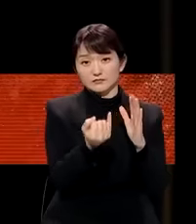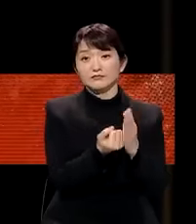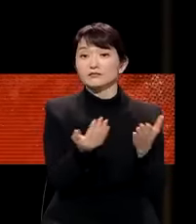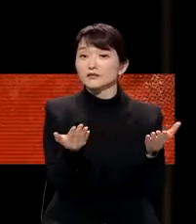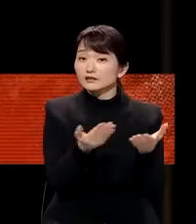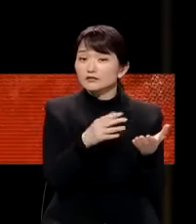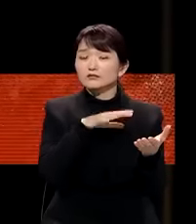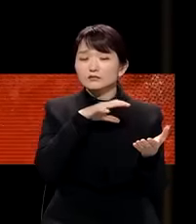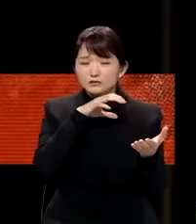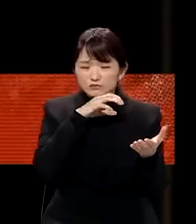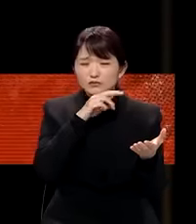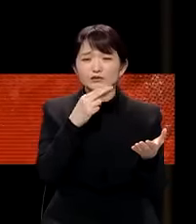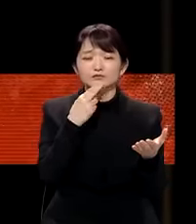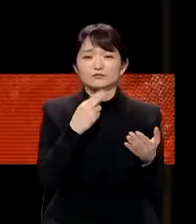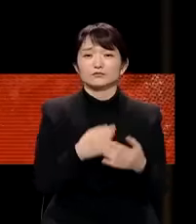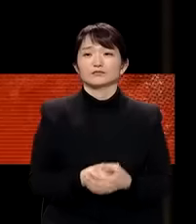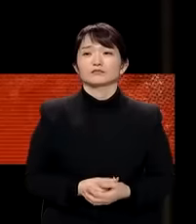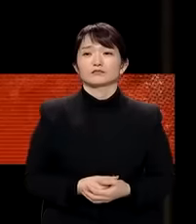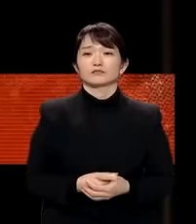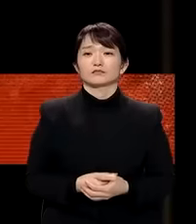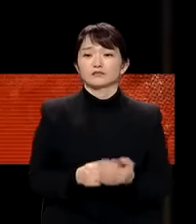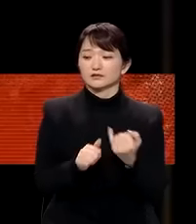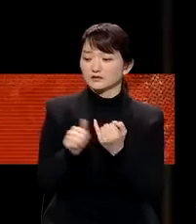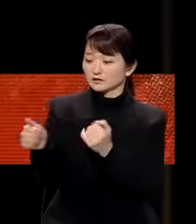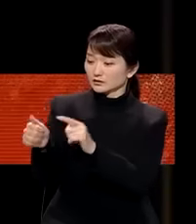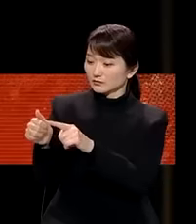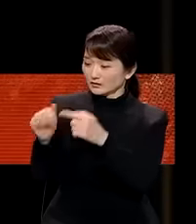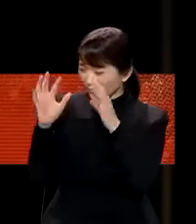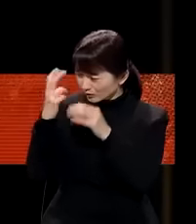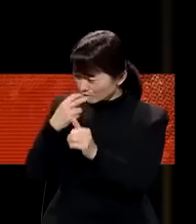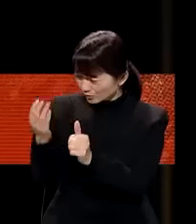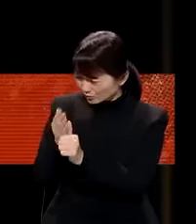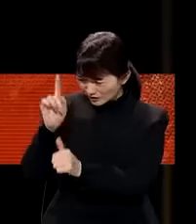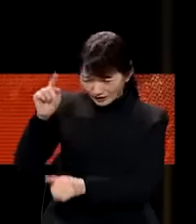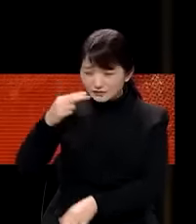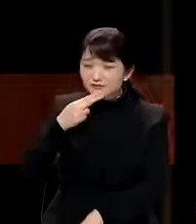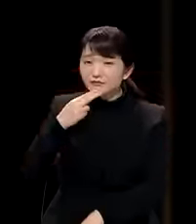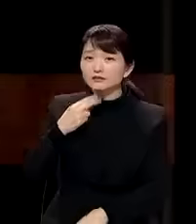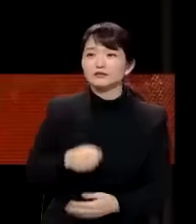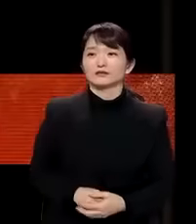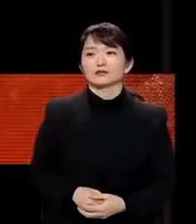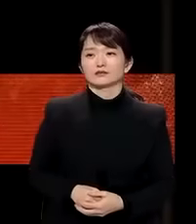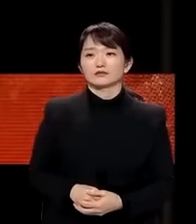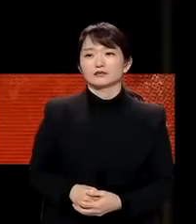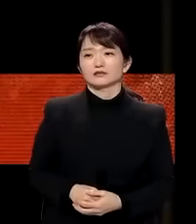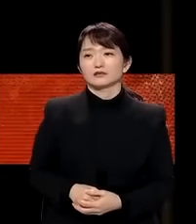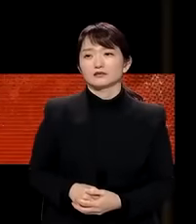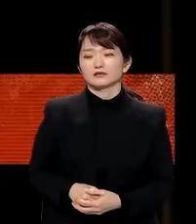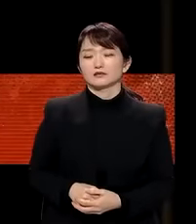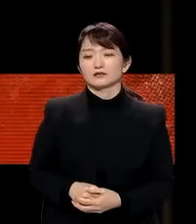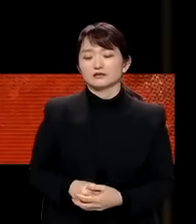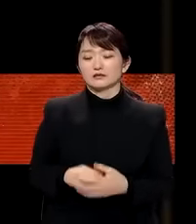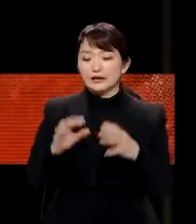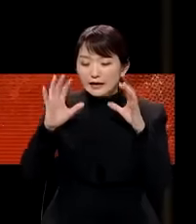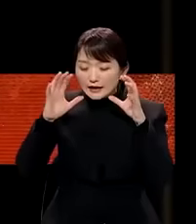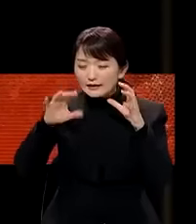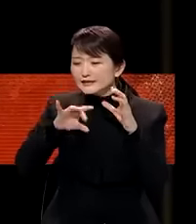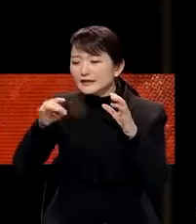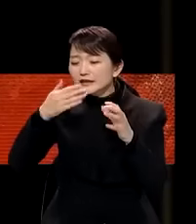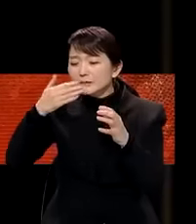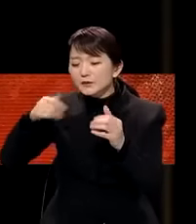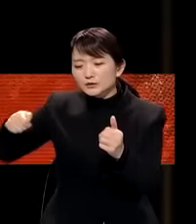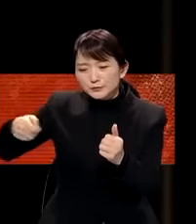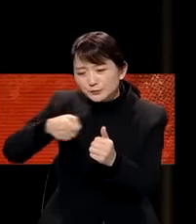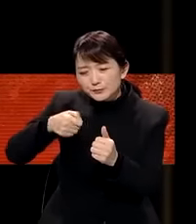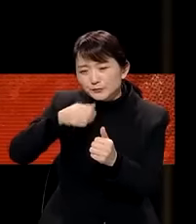합니다 문제는 남편이 그 아이를 거의 안 돌본다는 거예요 가끔 그 밥 좀 떠먹여 주는 거 뭐이 정도 제외하고는 아이